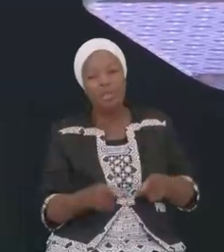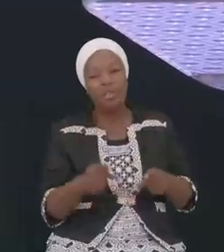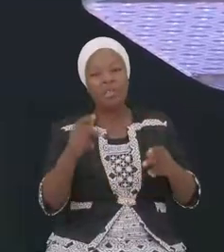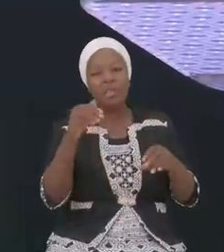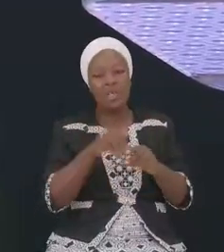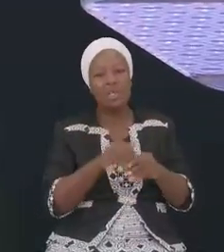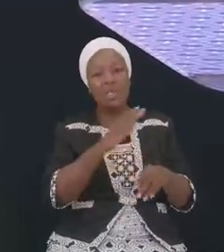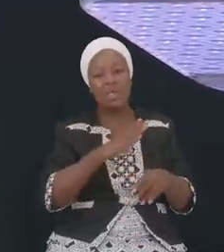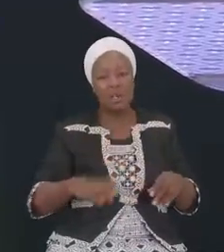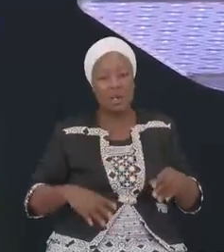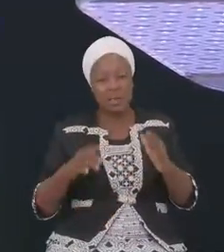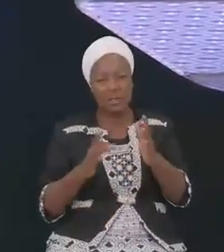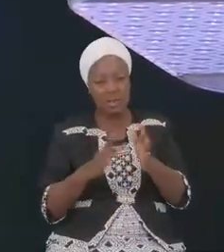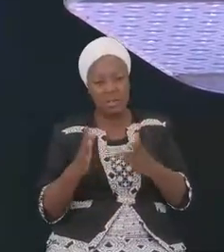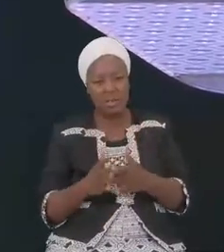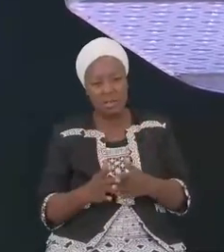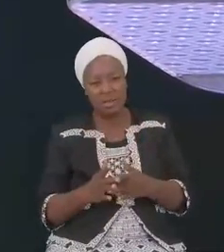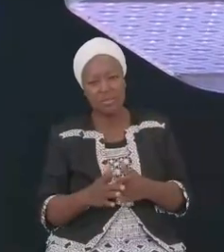Jésus-Christ.